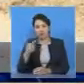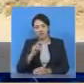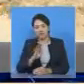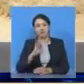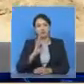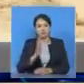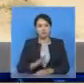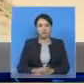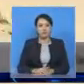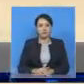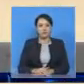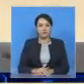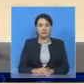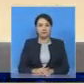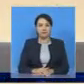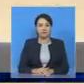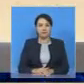қамтылған.